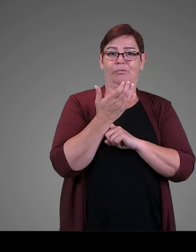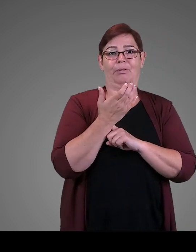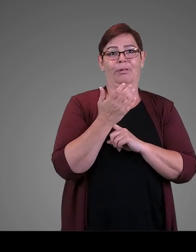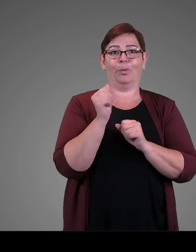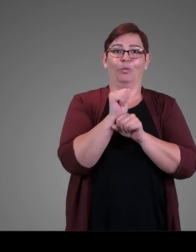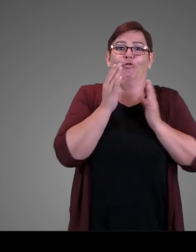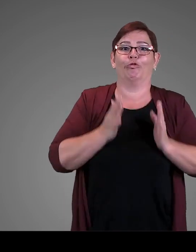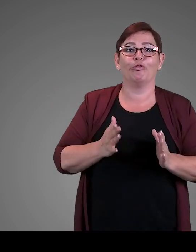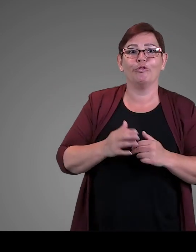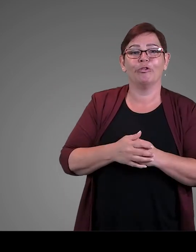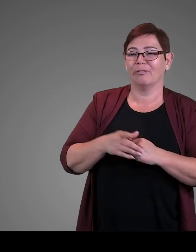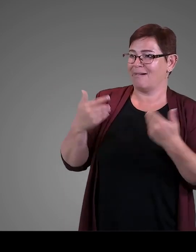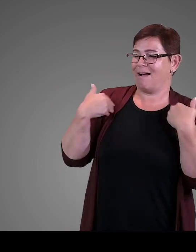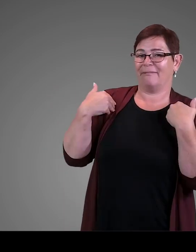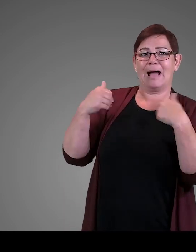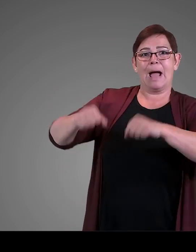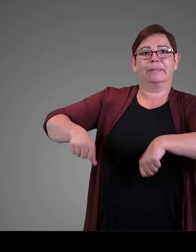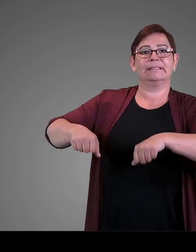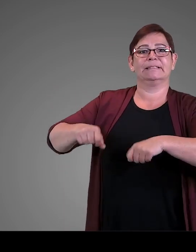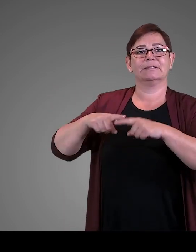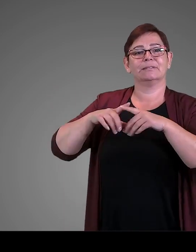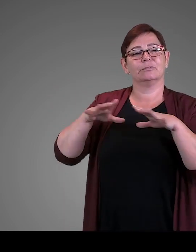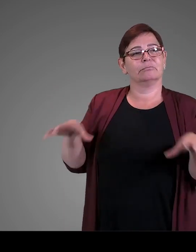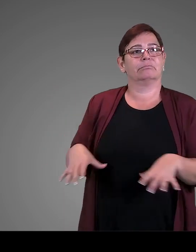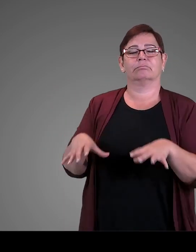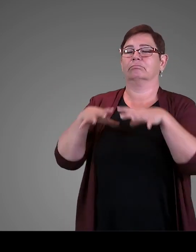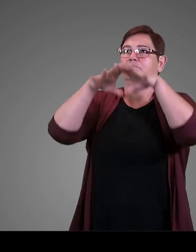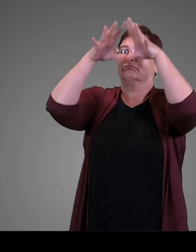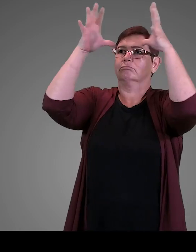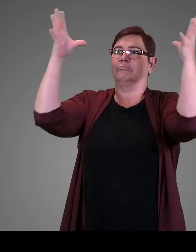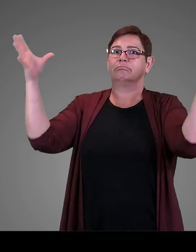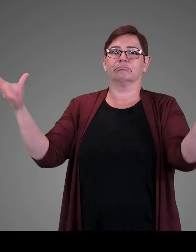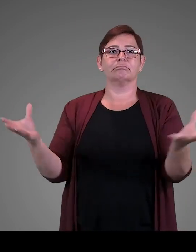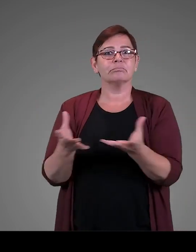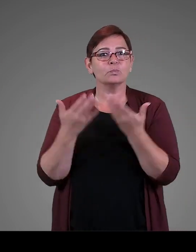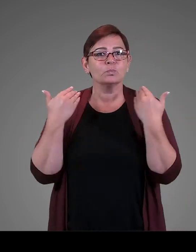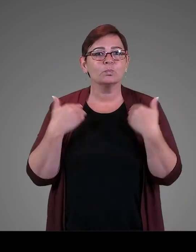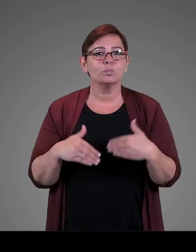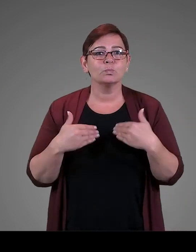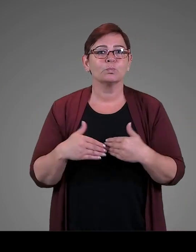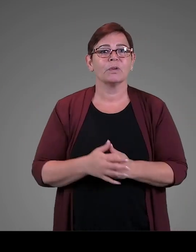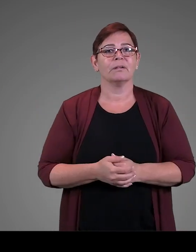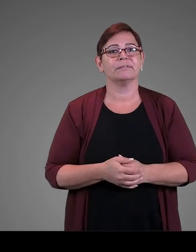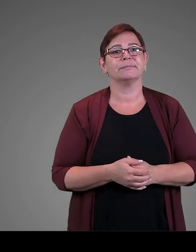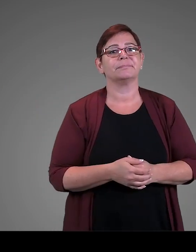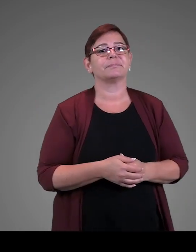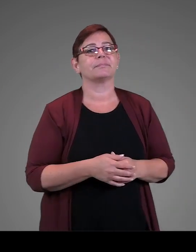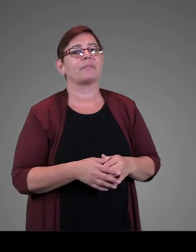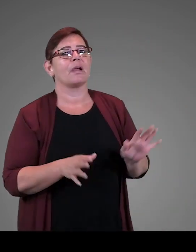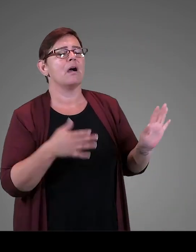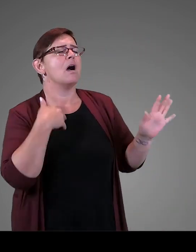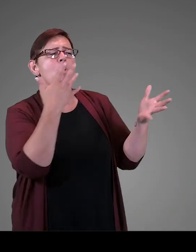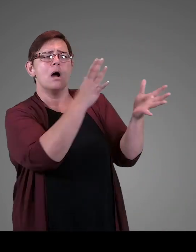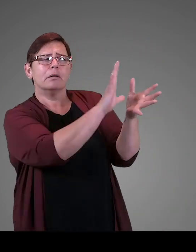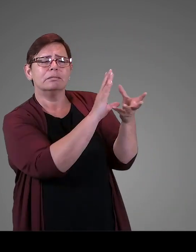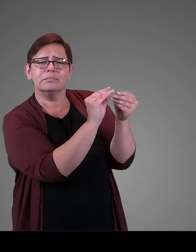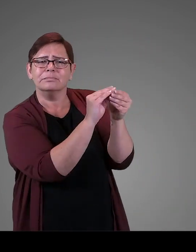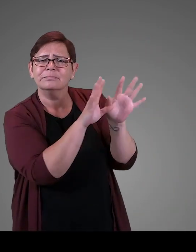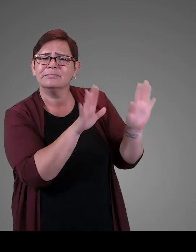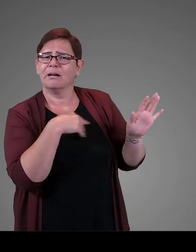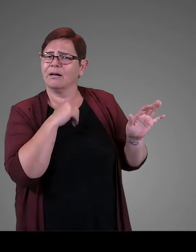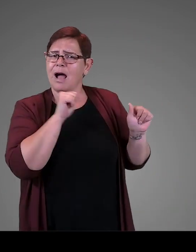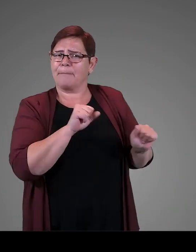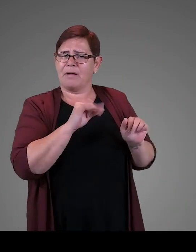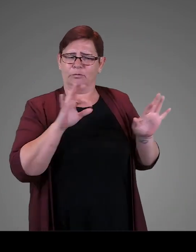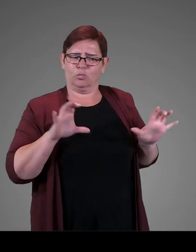que oui, en tant que travailleur culturel, on a la capacité de faire énormément. Ouais. Et